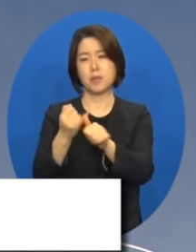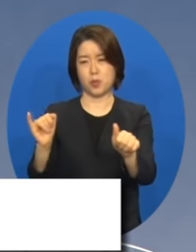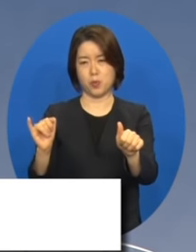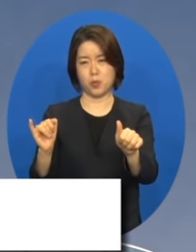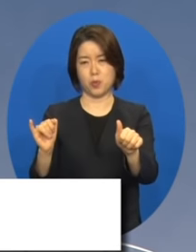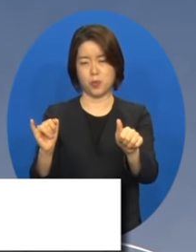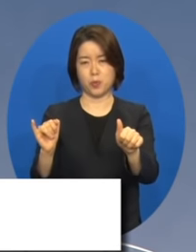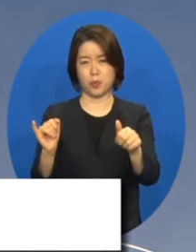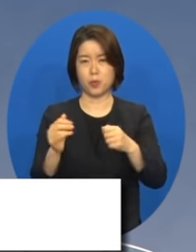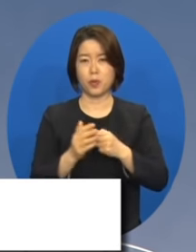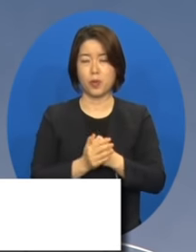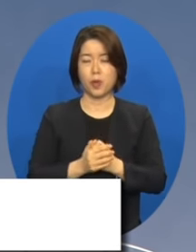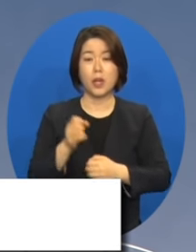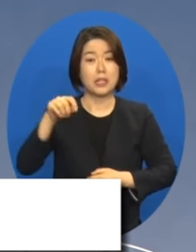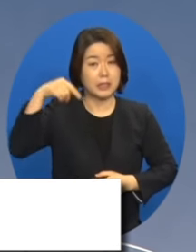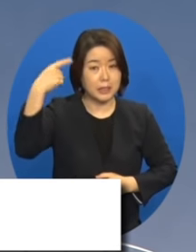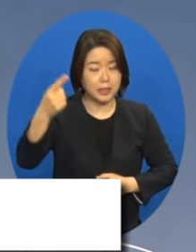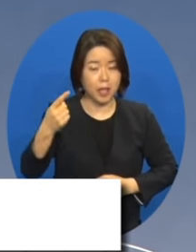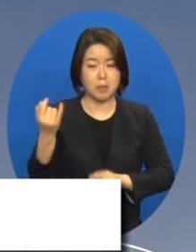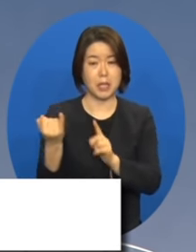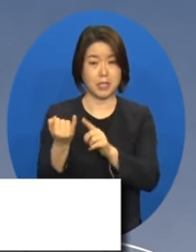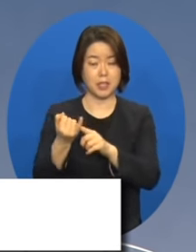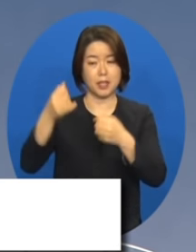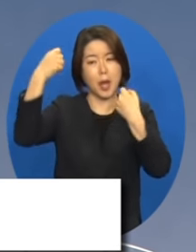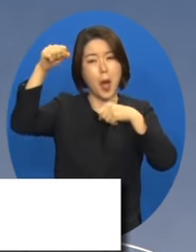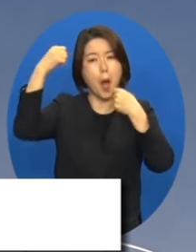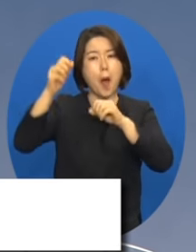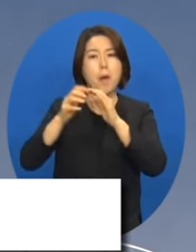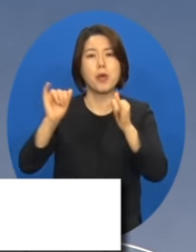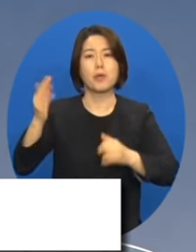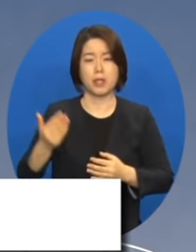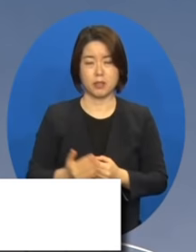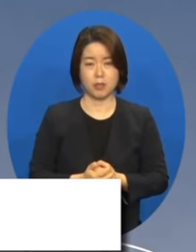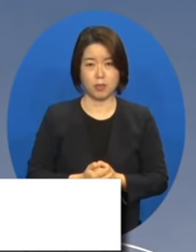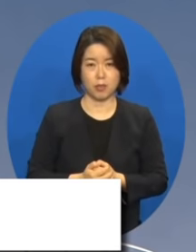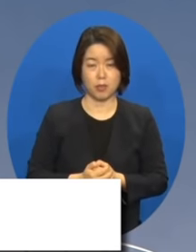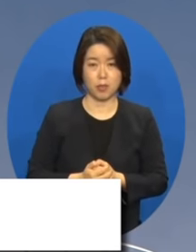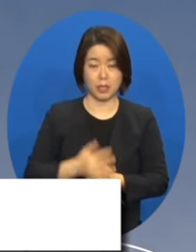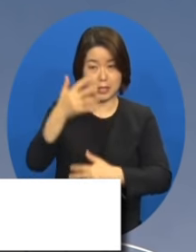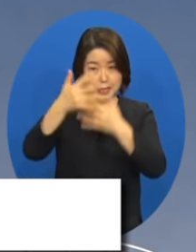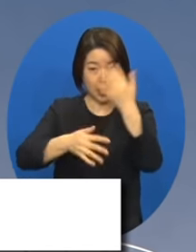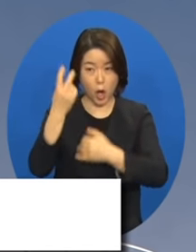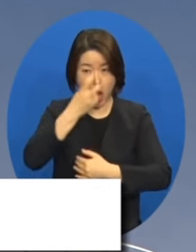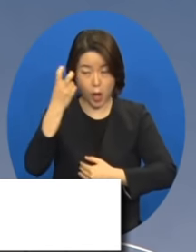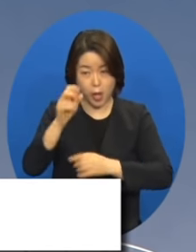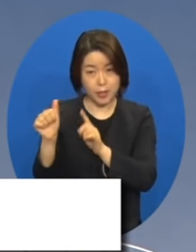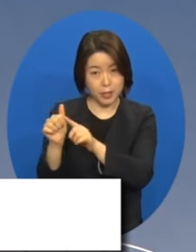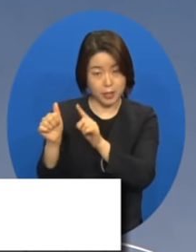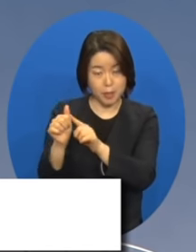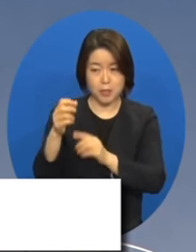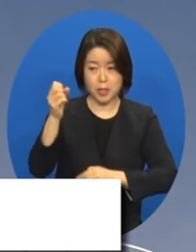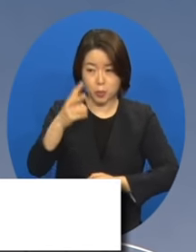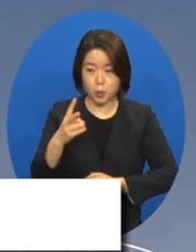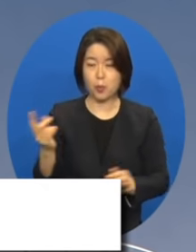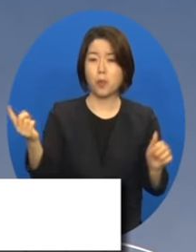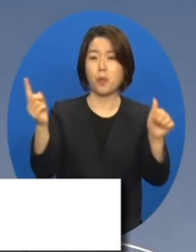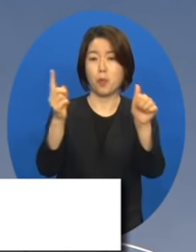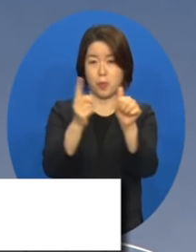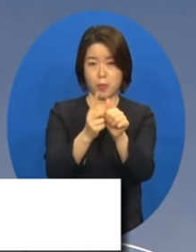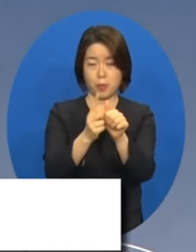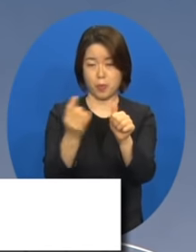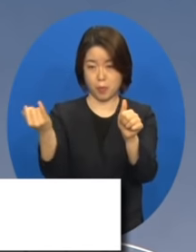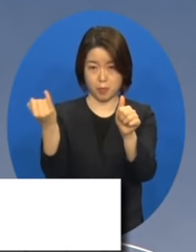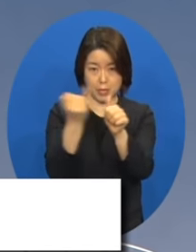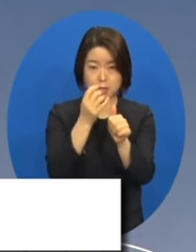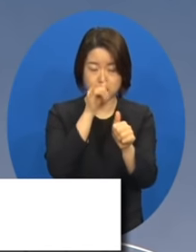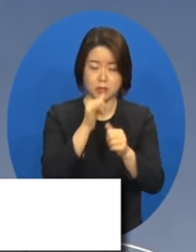그녀는 배우가 되었습니다 그리고 영화감독인 남편을 만나서 결혼을 했습니다 그리고